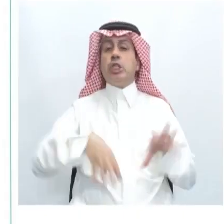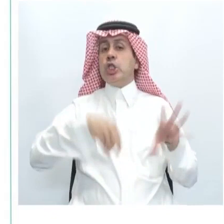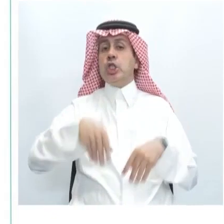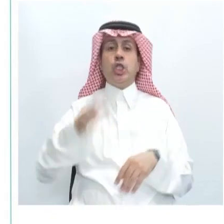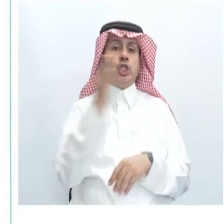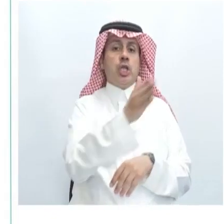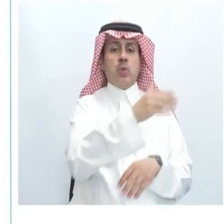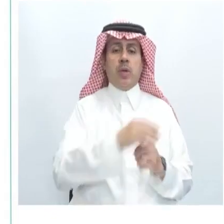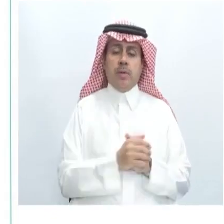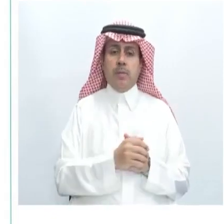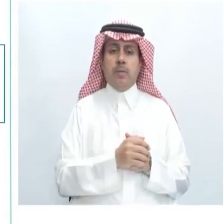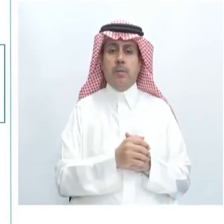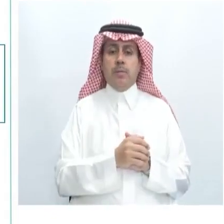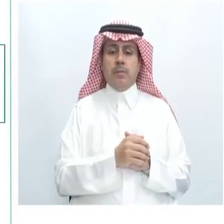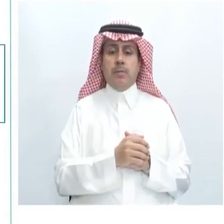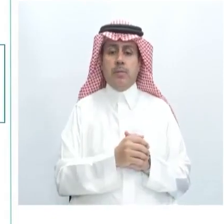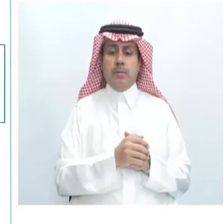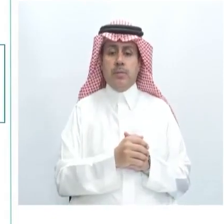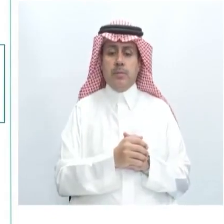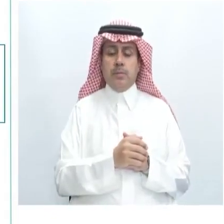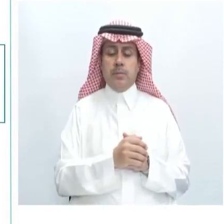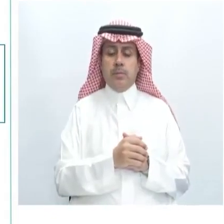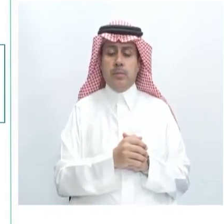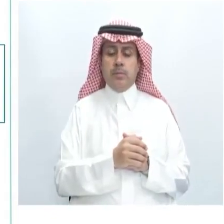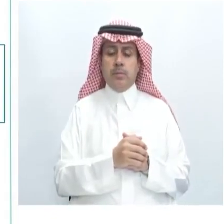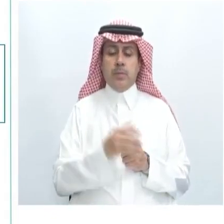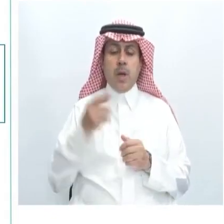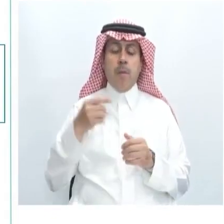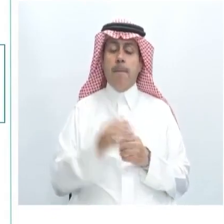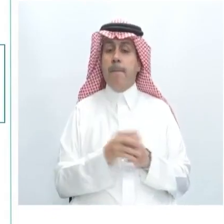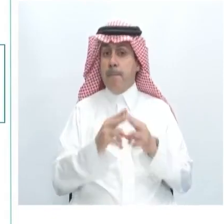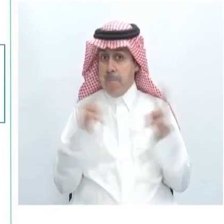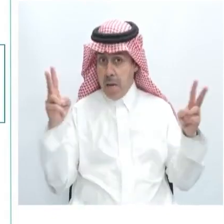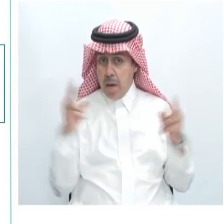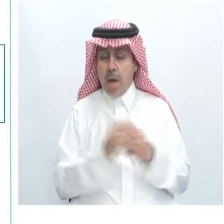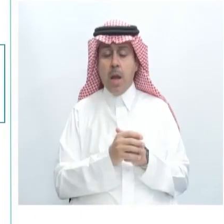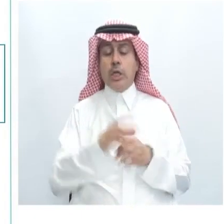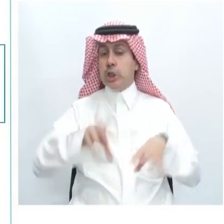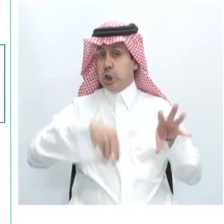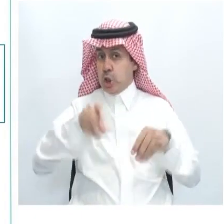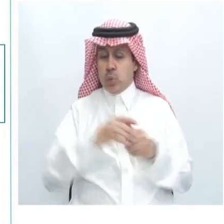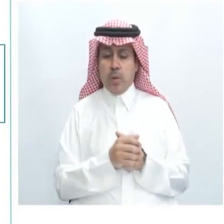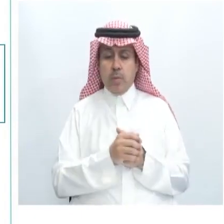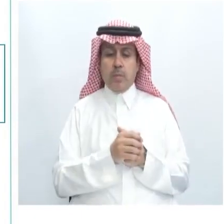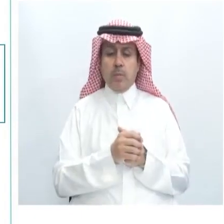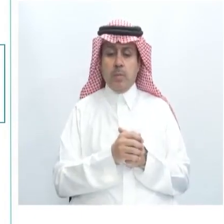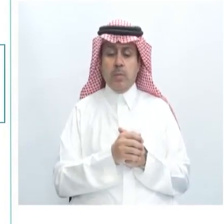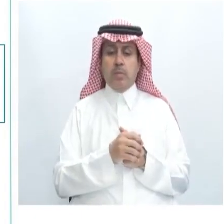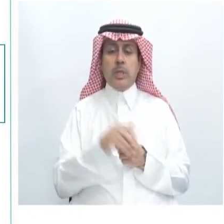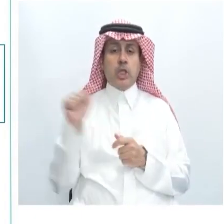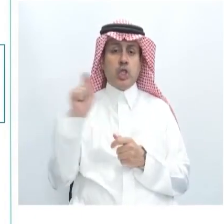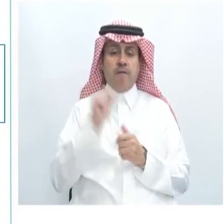او عرف التسويق ذكرنا ان التسويق كان يبتسم او